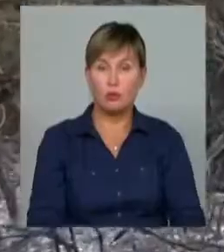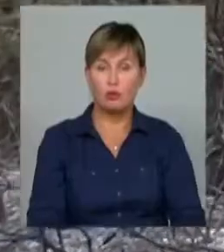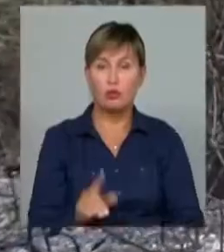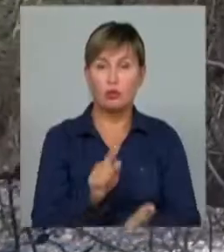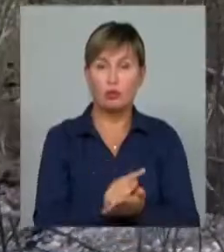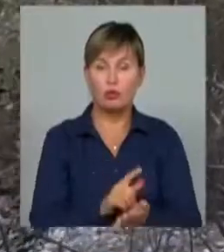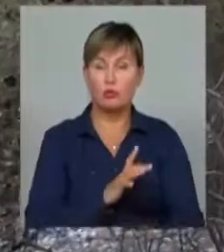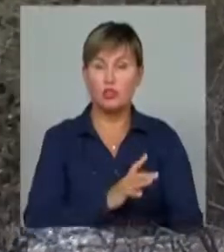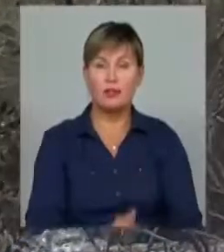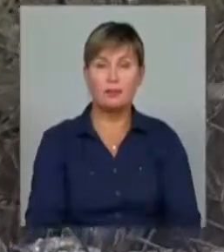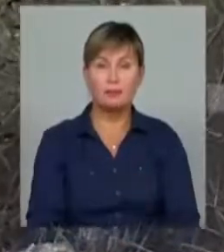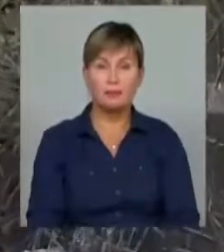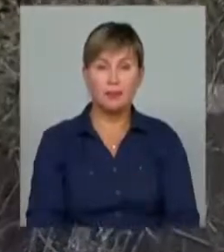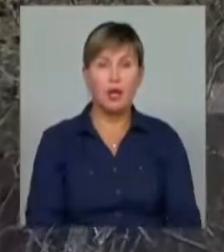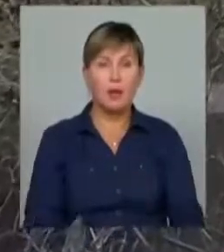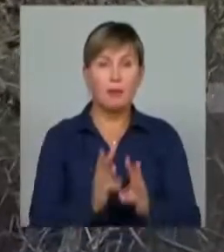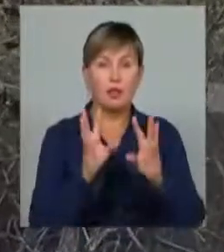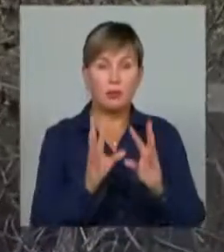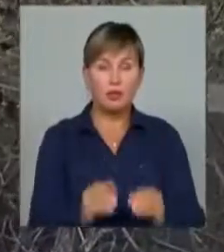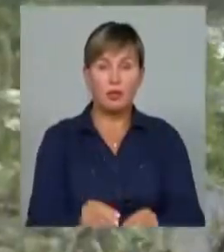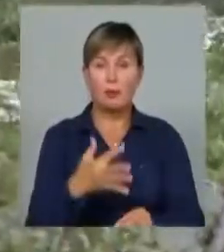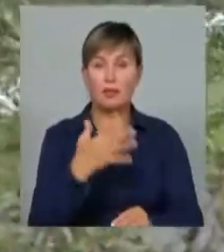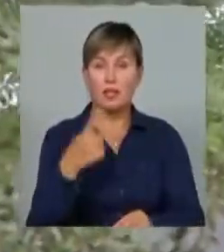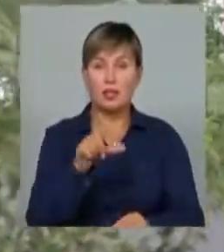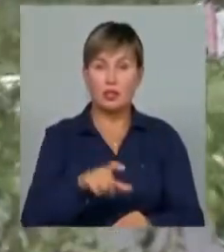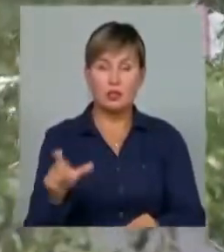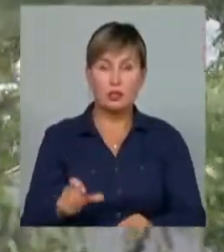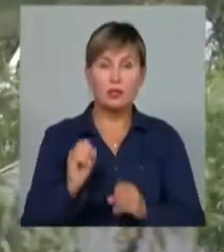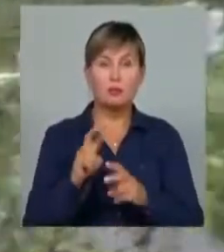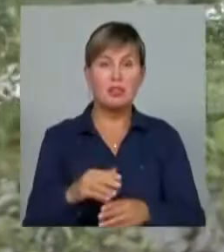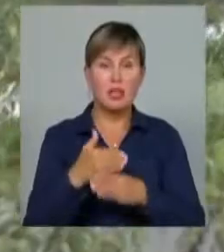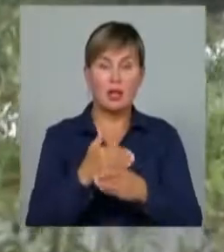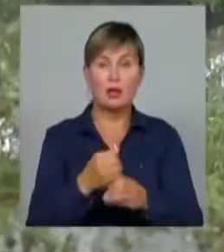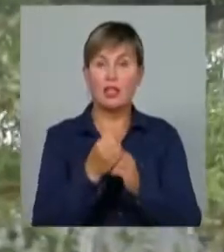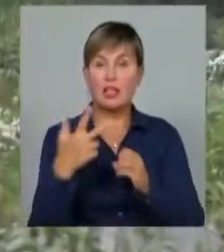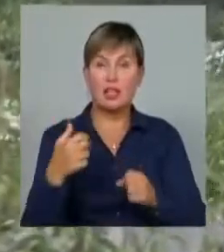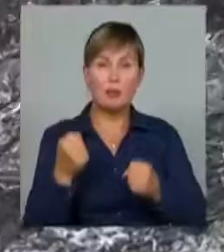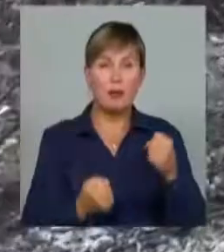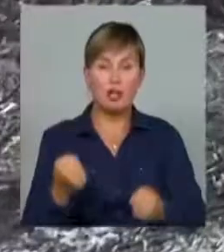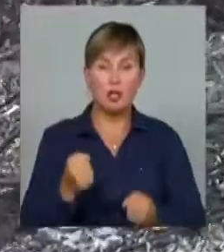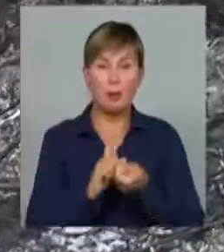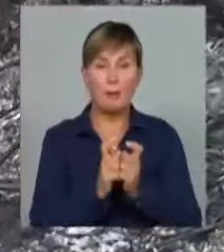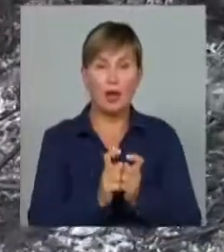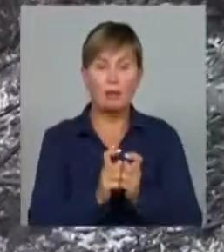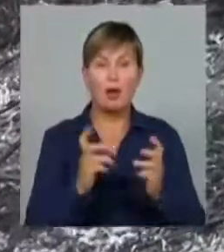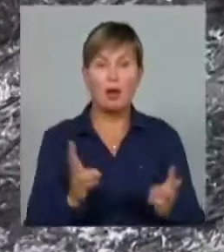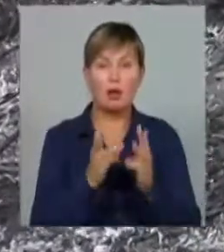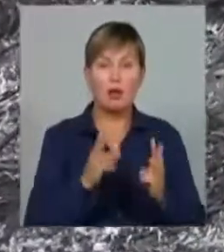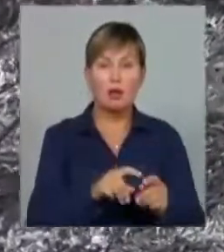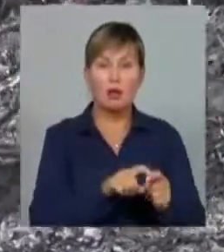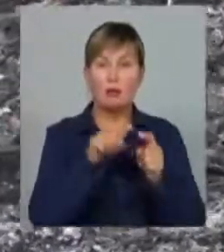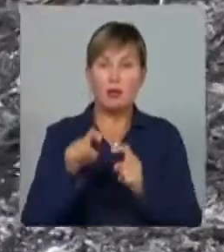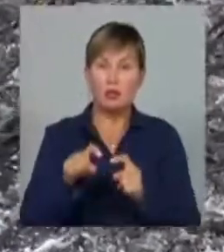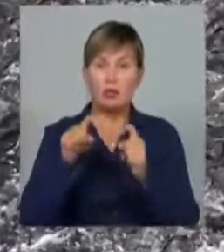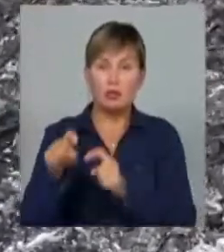образом. Пожар тушили 50 огнеборцев с помощью 13 единиц техники. Борьба с огнем осложнялась пересеченной